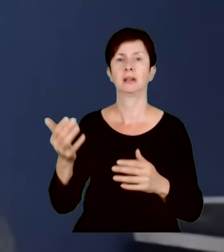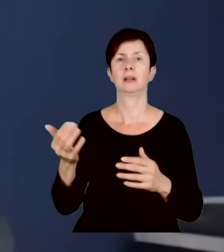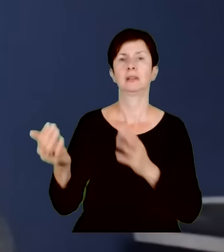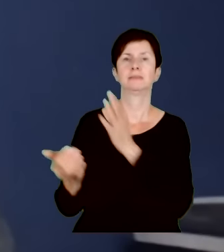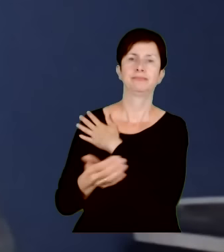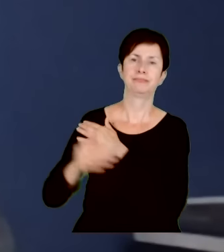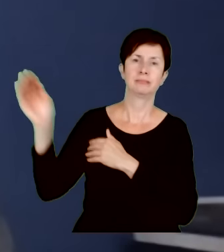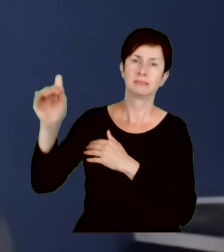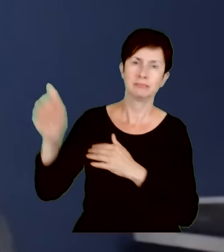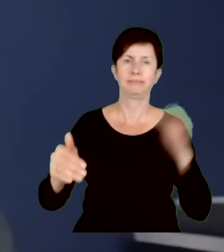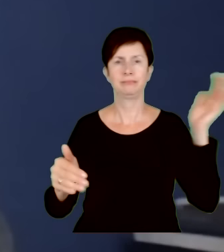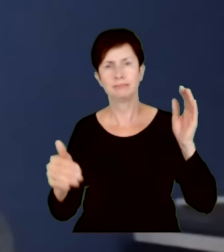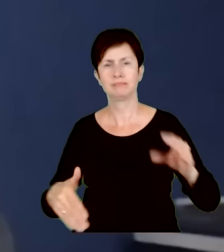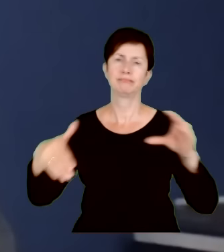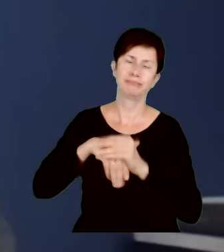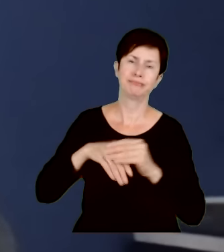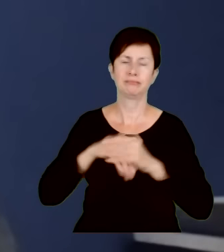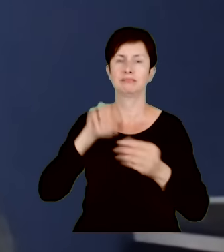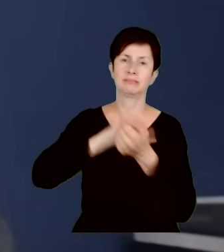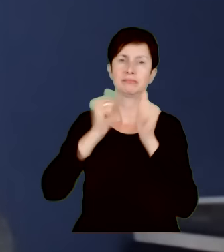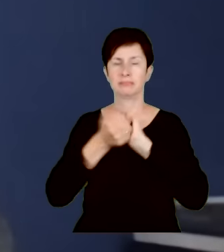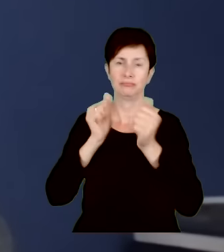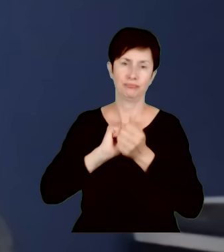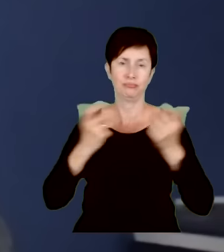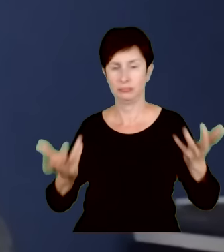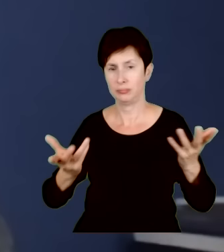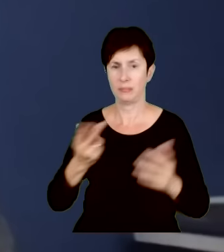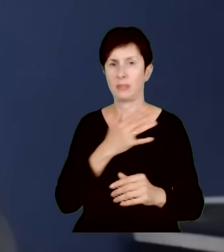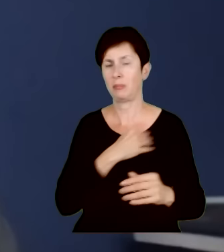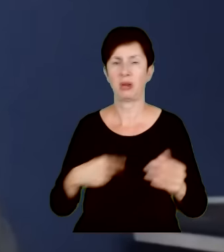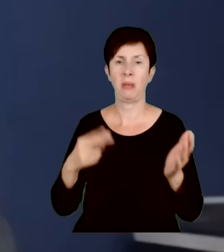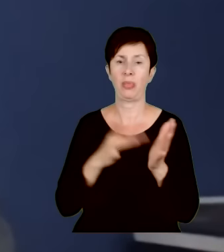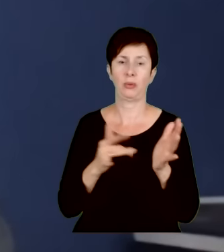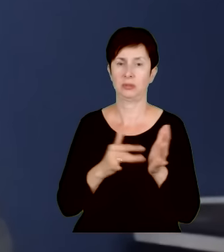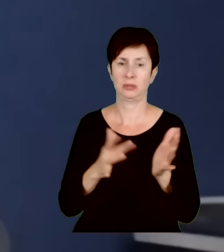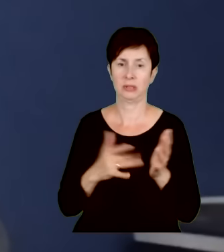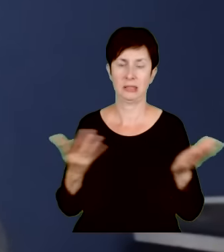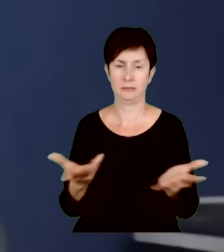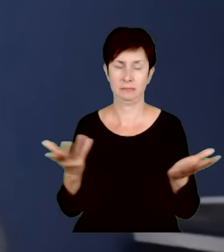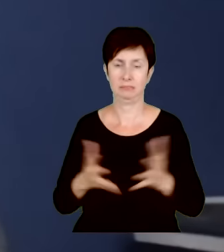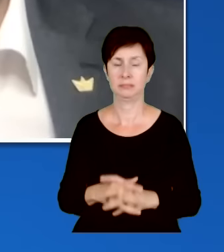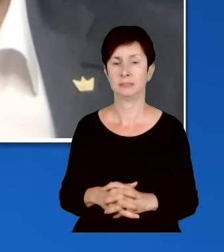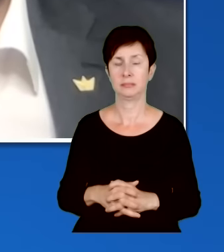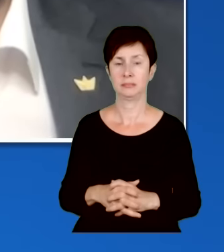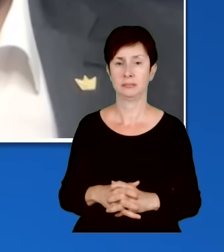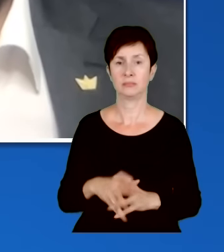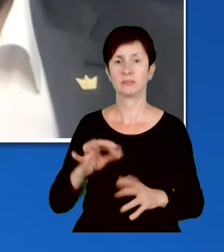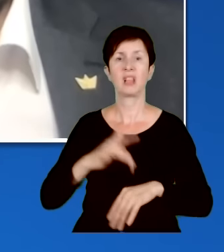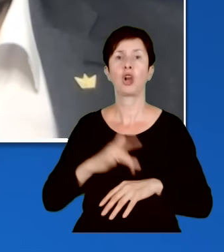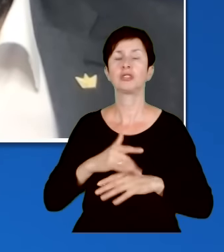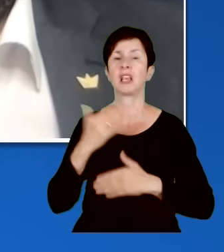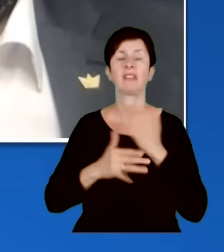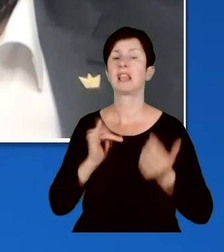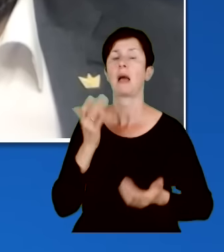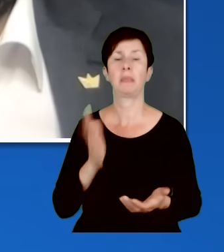plecach Uściski całuski premiera Tuska będzie miało konsekwencje bo akurat w tej